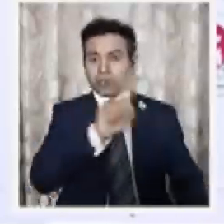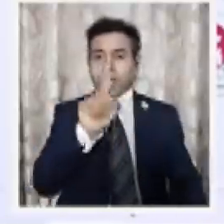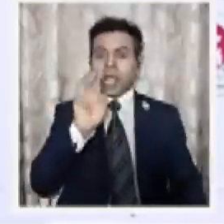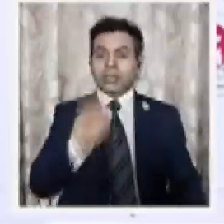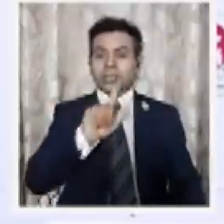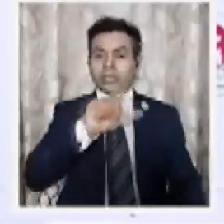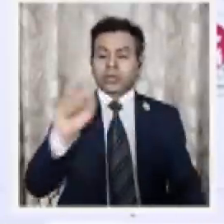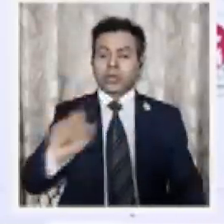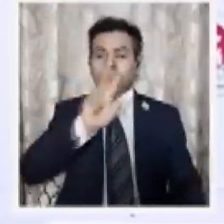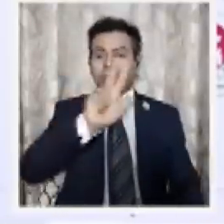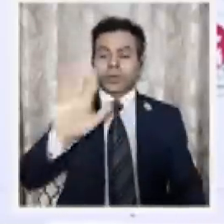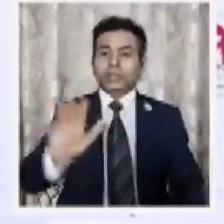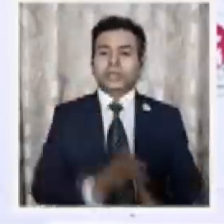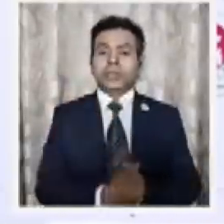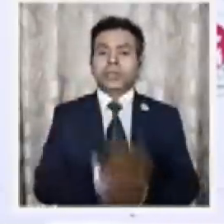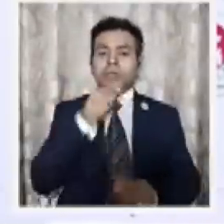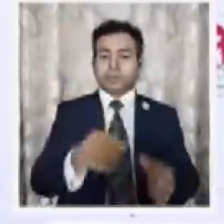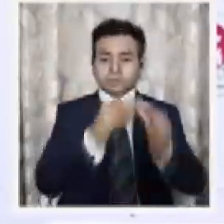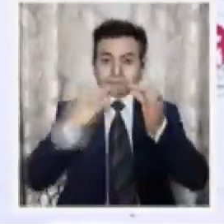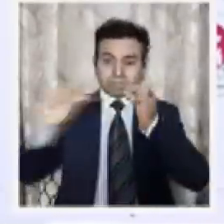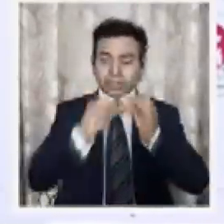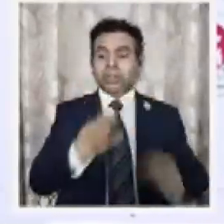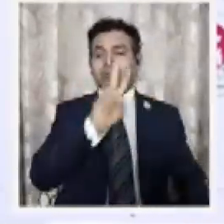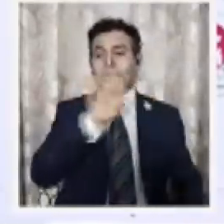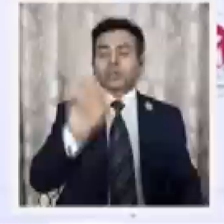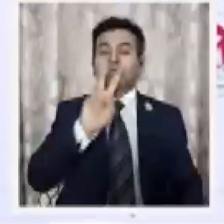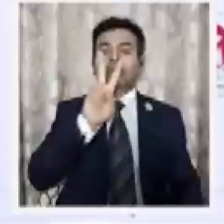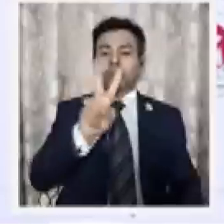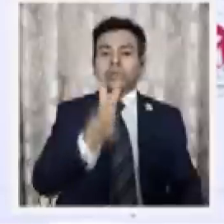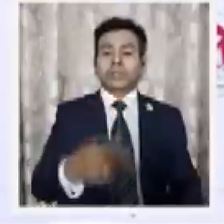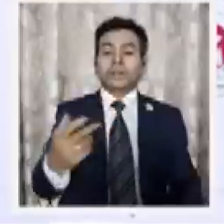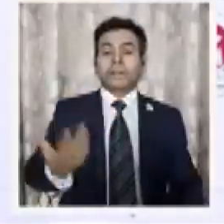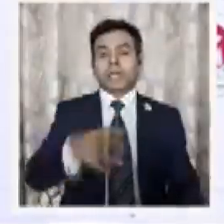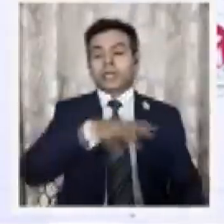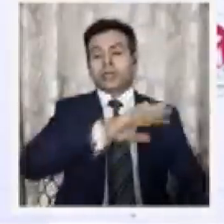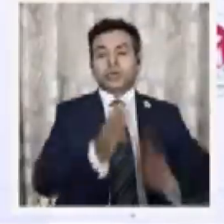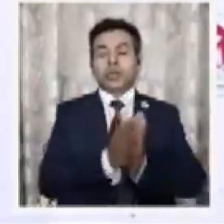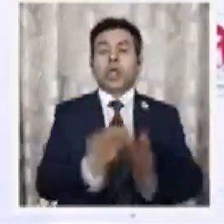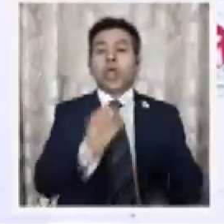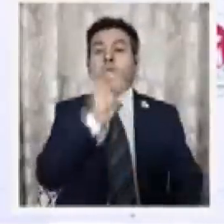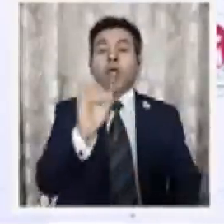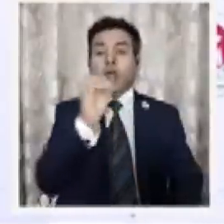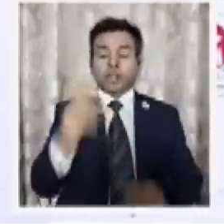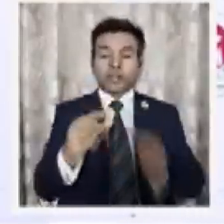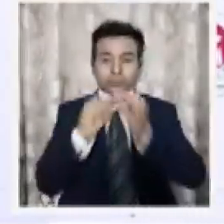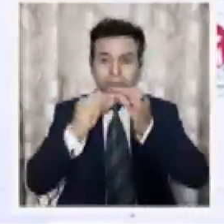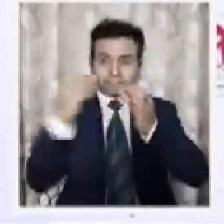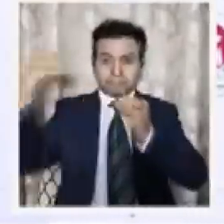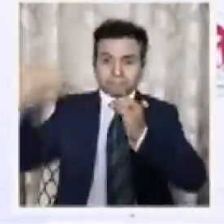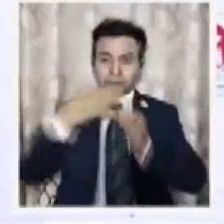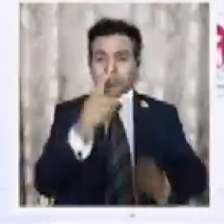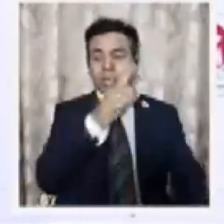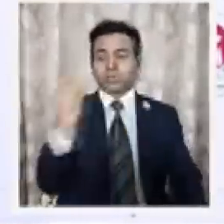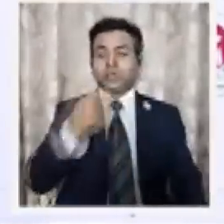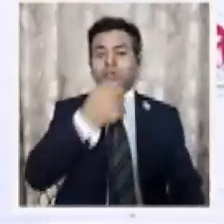অক্সিজেন সিলিন্ডার সংখ্যা 11,785টি, সারা দেশে হাইফ্লো নেজাল ক্যানুলার সংখ্যা 202টি, সারা দেশে অক্সিজেন কনসেন্ট্রেটরের